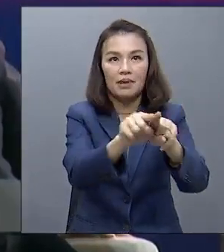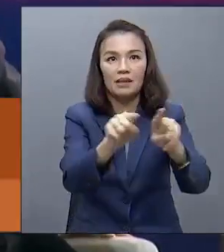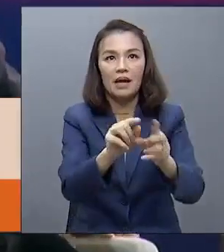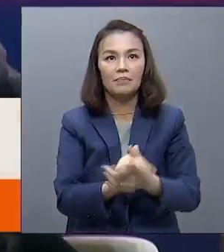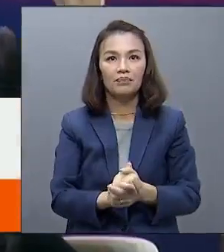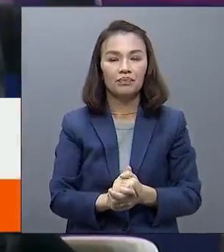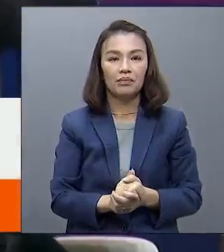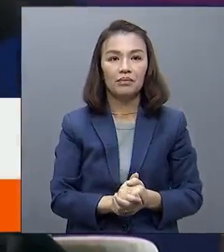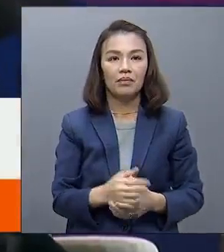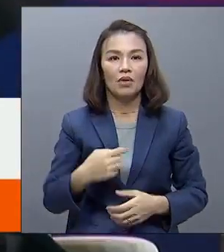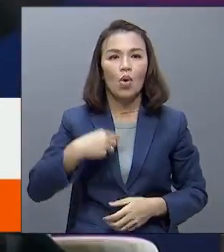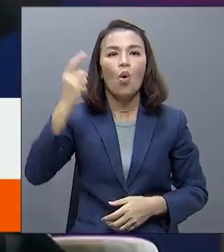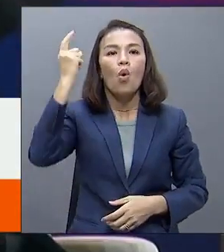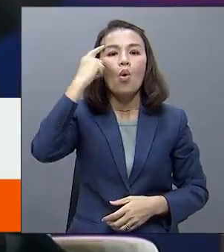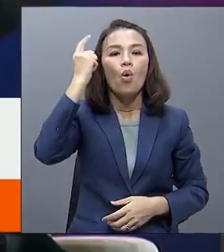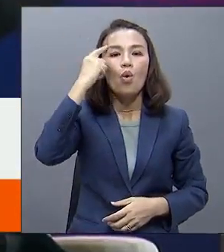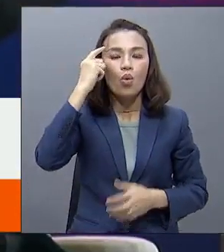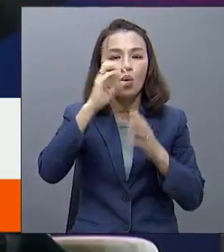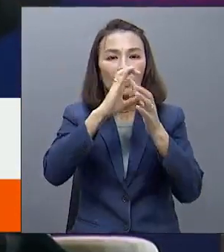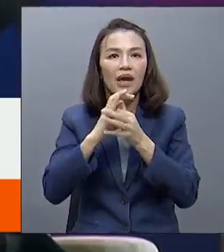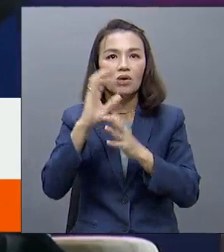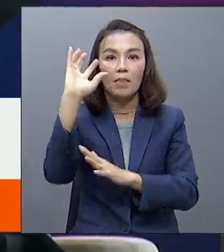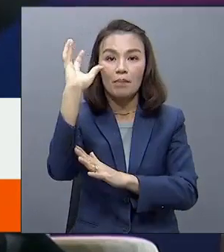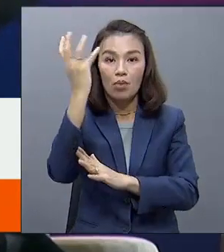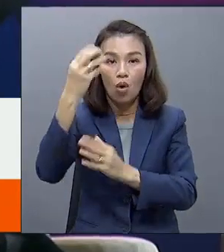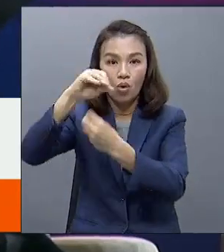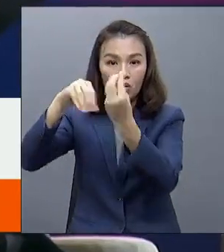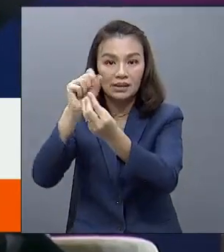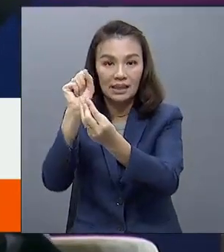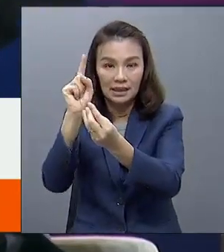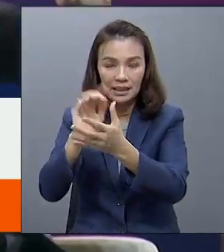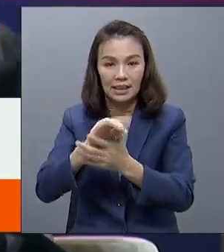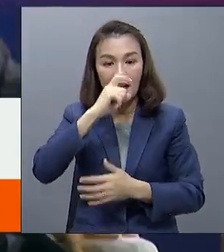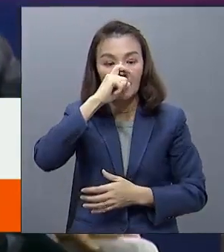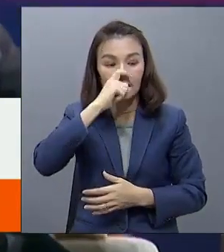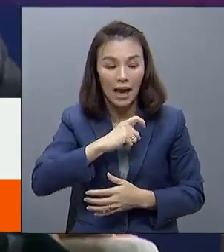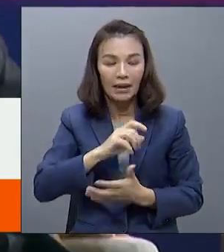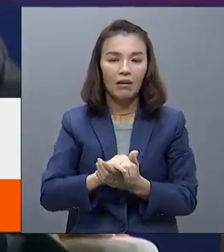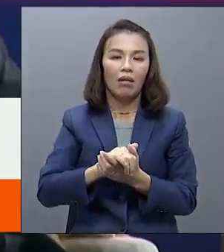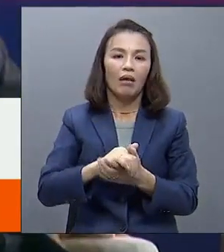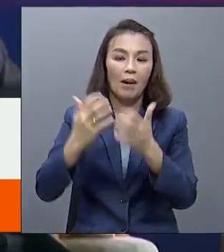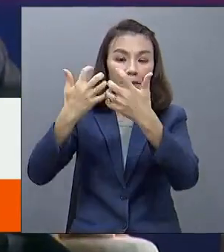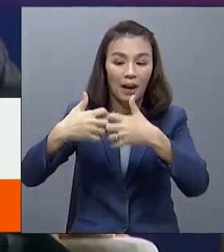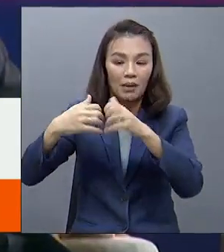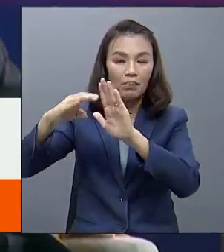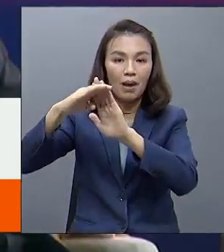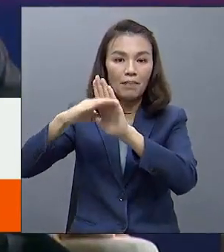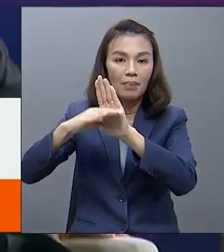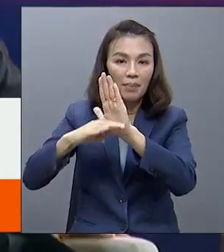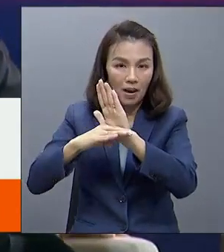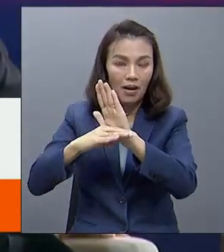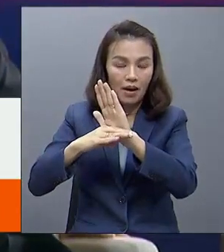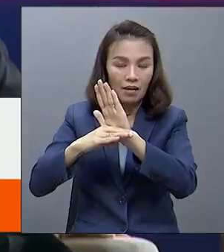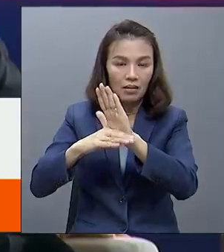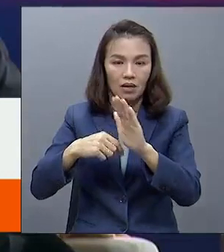ในภาพของโลกเศรษฐกิจโลกเศรษฐกิจของประเทศไทยกลไกต่างๆลงมาสิ่งที่เรา